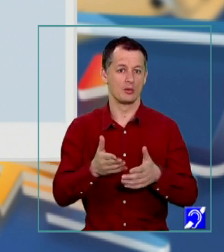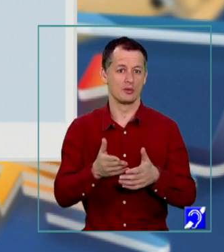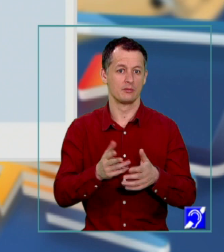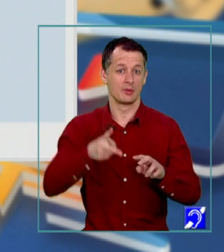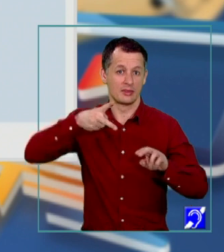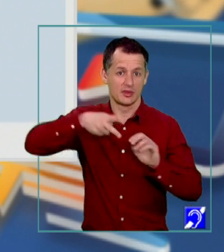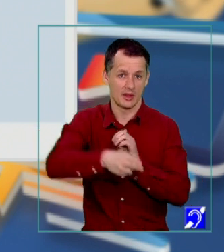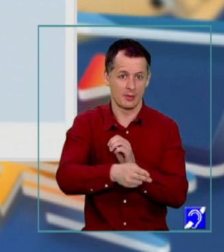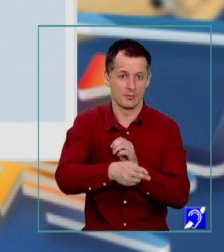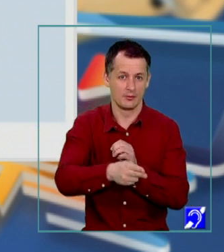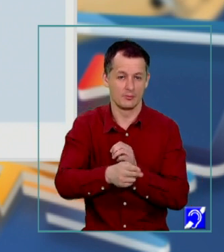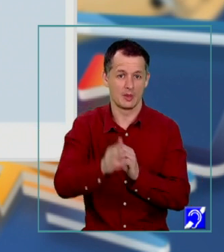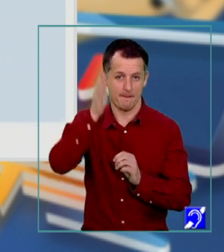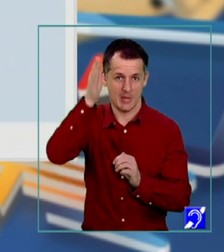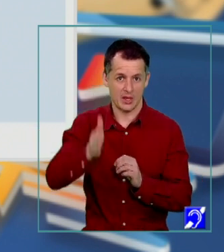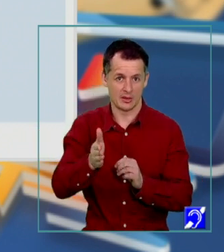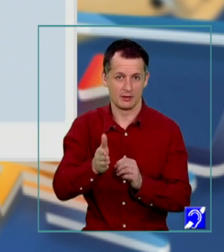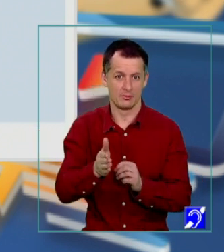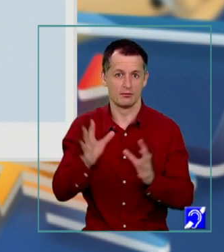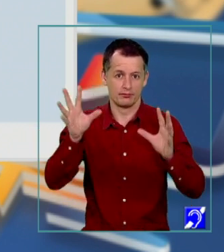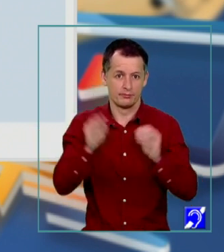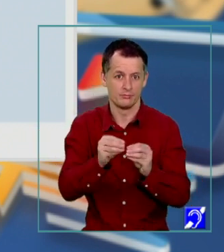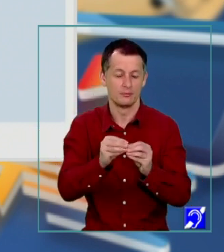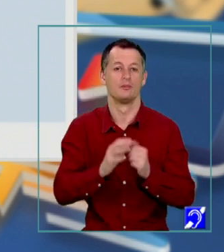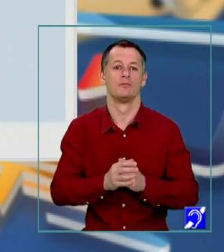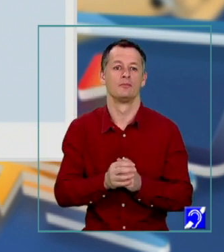eliminăm peretele, apare